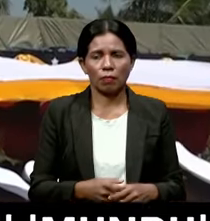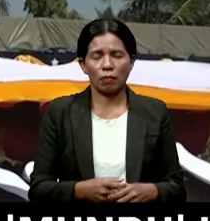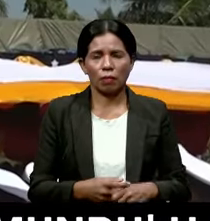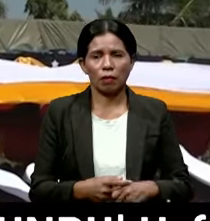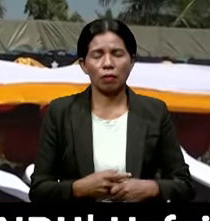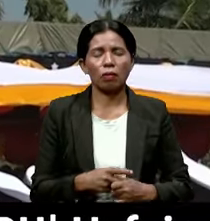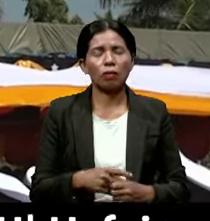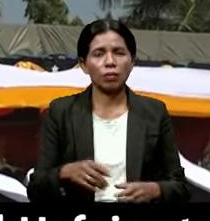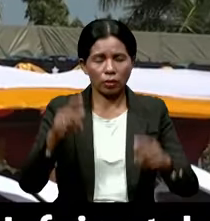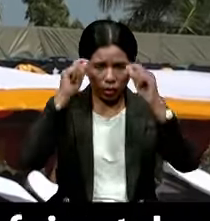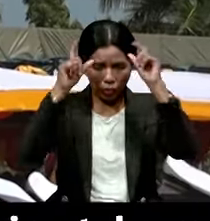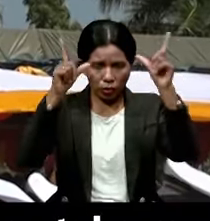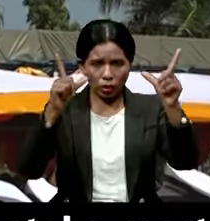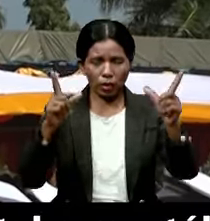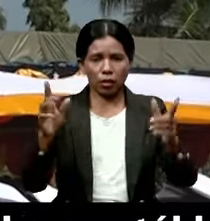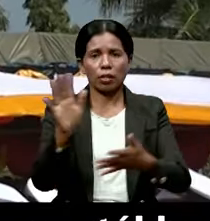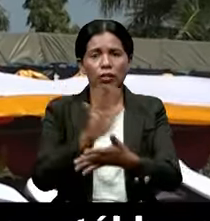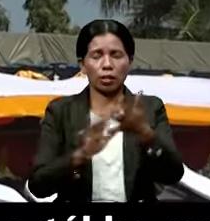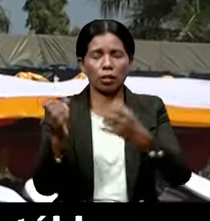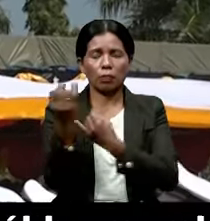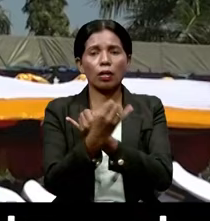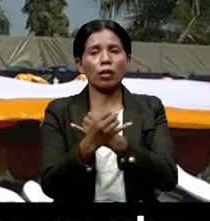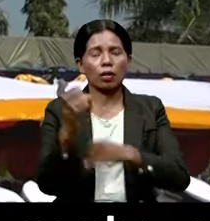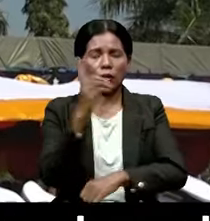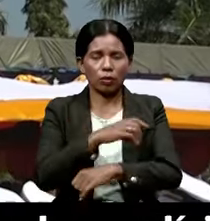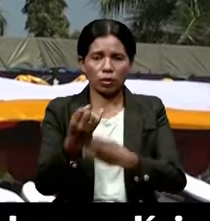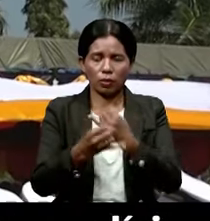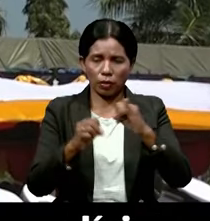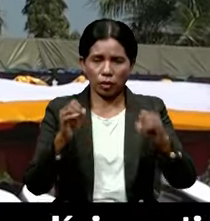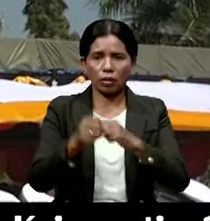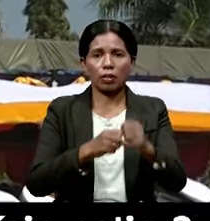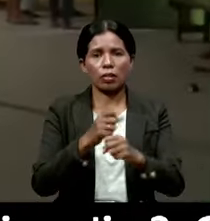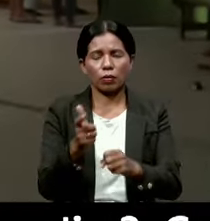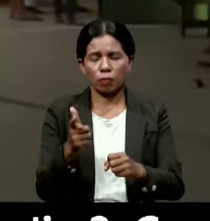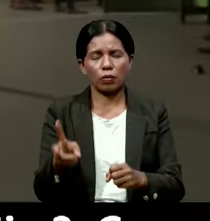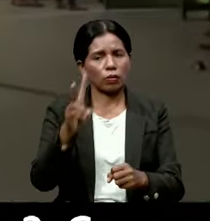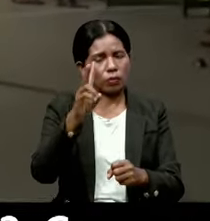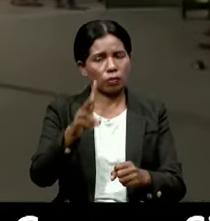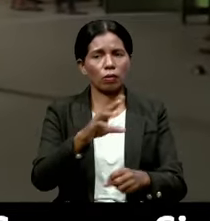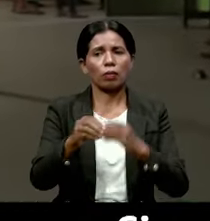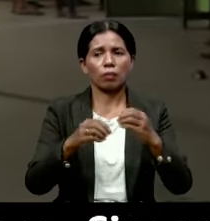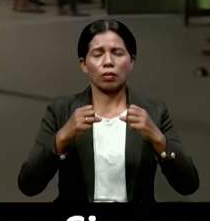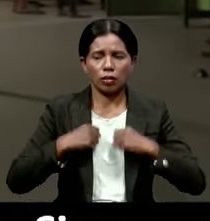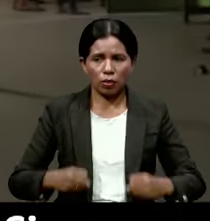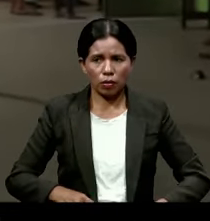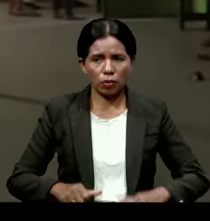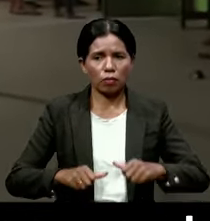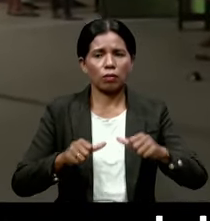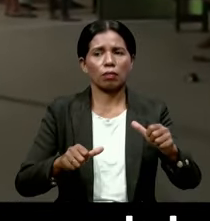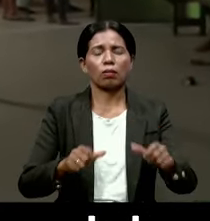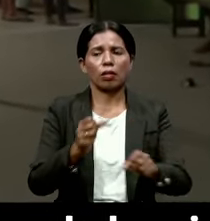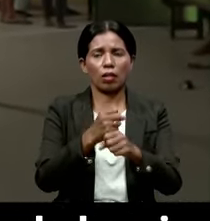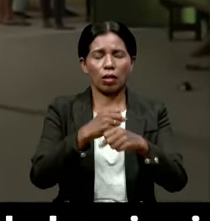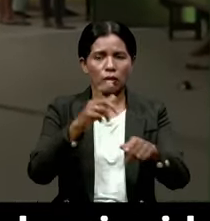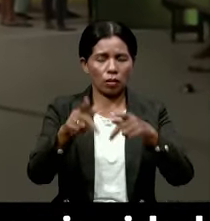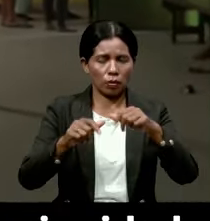Timor-Leste comemora la restauración de independencia para la rua nulo recién rua ona, mas la área saúde continúa a dasak. Jodihalo povo continúa